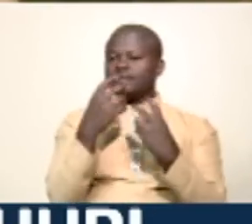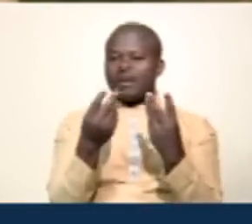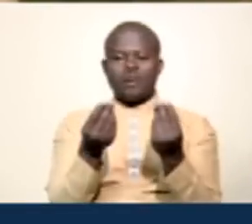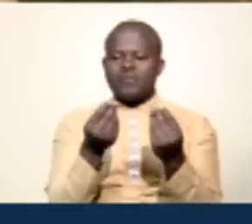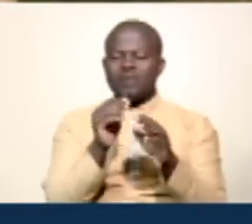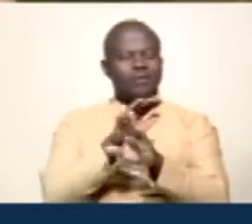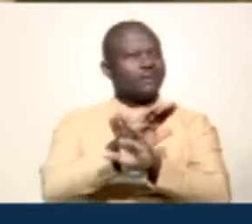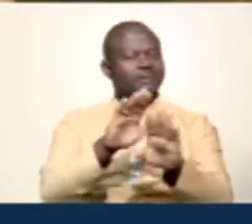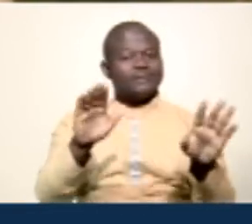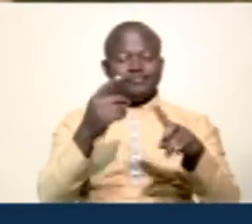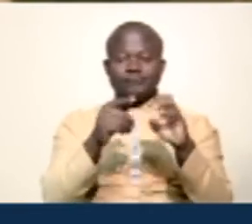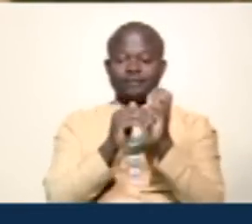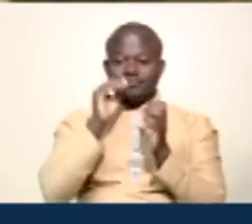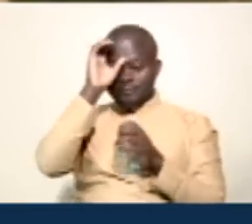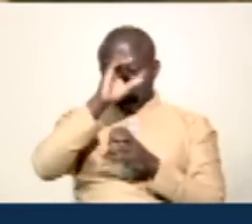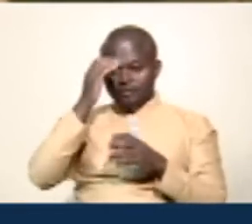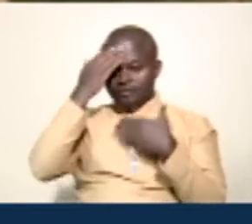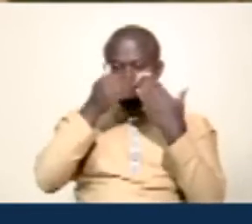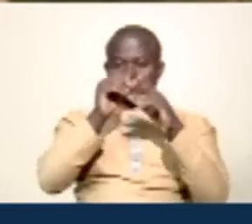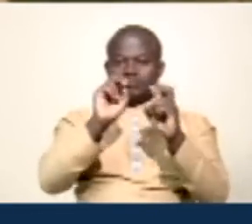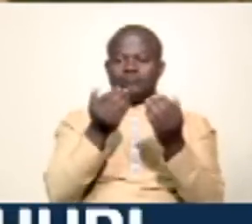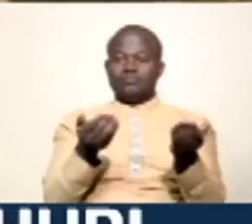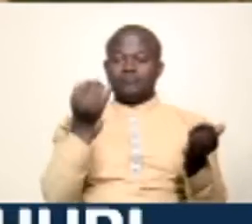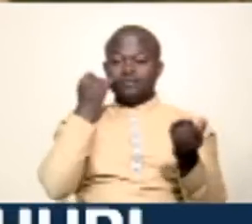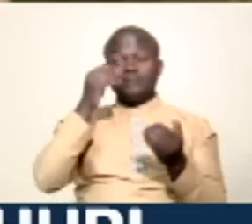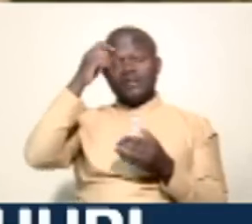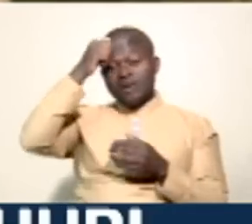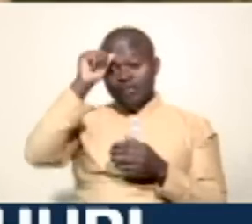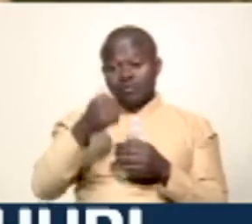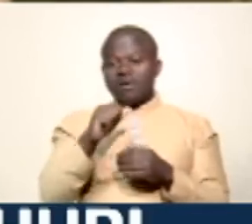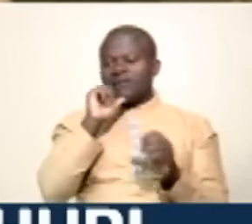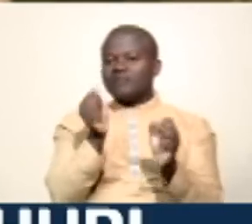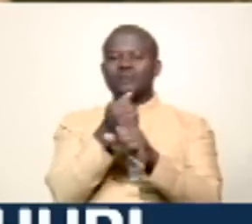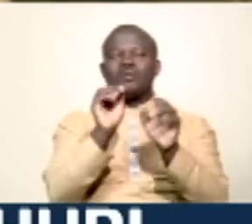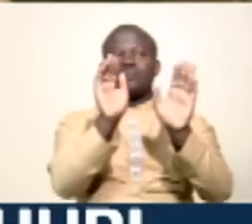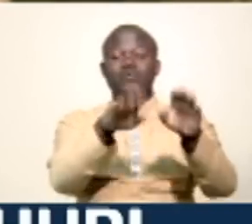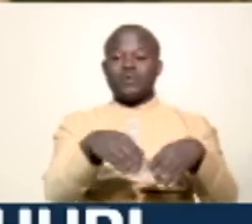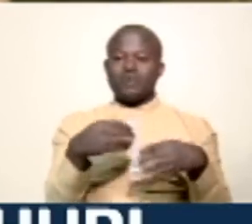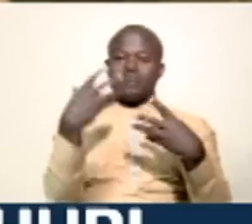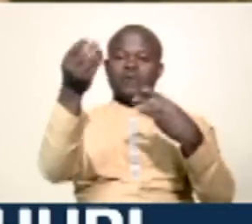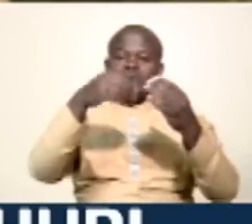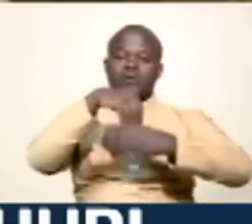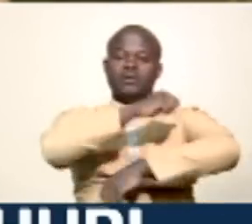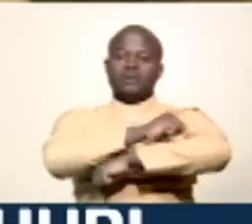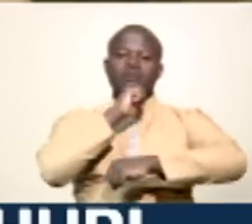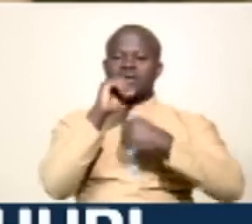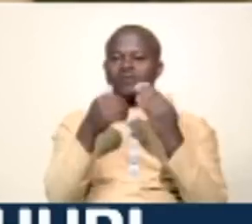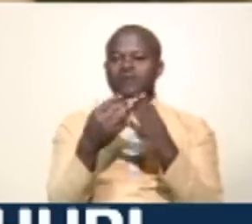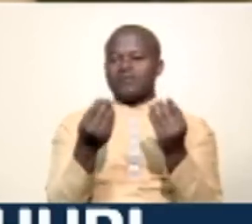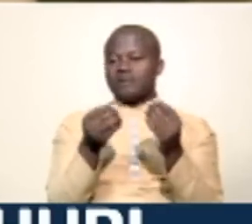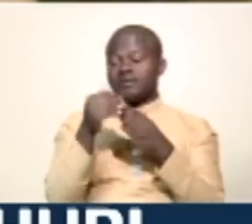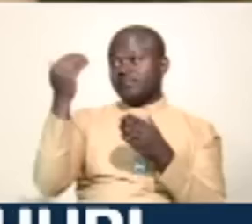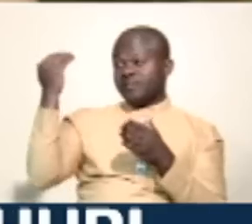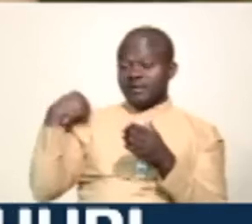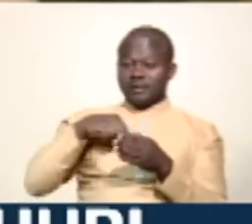byoroshye, gusa umuntu arashakisha, kuko umwana iyo azi ubwenge ntabwo wamureka kumujyana ku ishuri, ariko ntabwo bitworoheye. Mbere